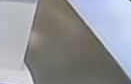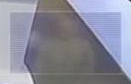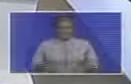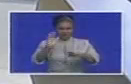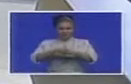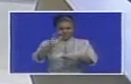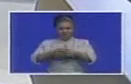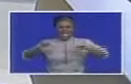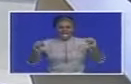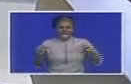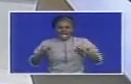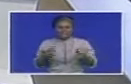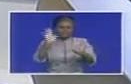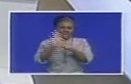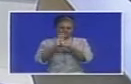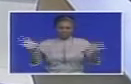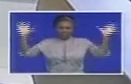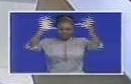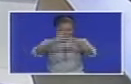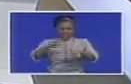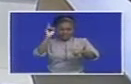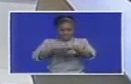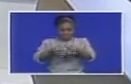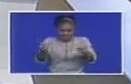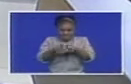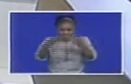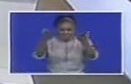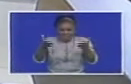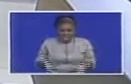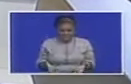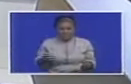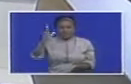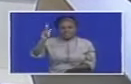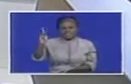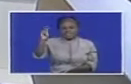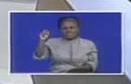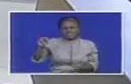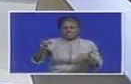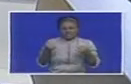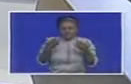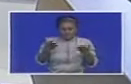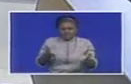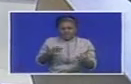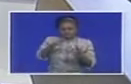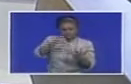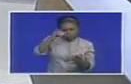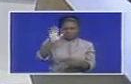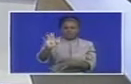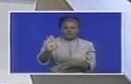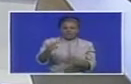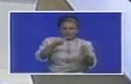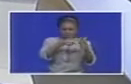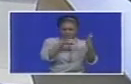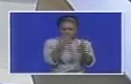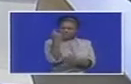Marhaba, ni furaha iliyoje kuweza kujiunga nawe sana wakati kama huu. Papa hapa kwenye taarifa za KTN leo chaguo lako. Kukudokezea tu